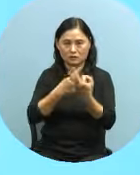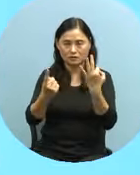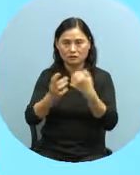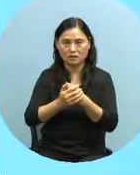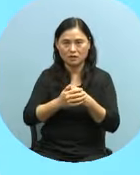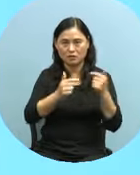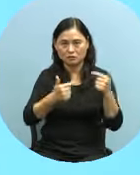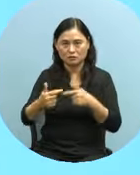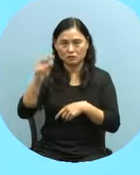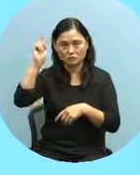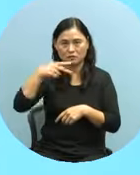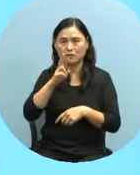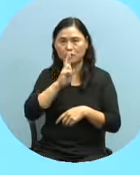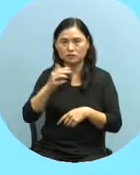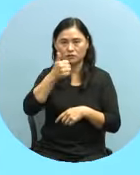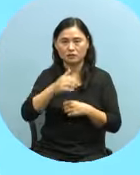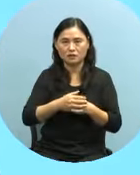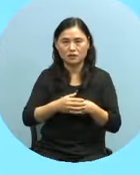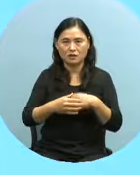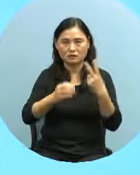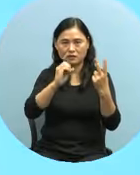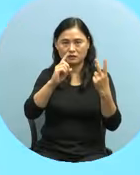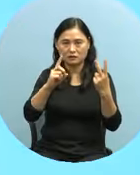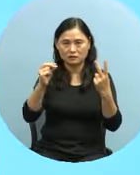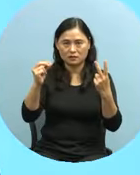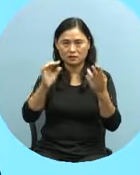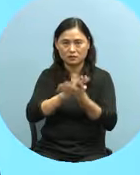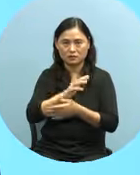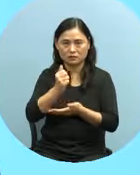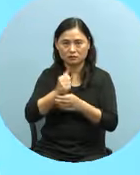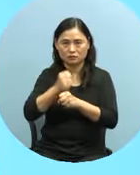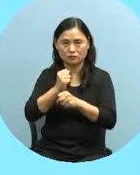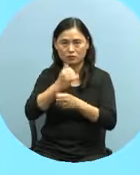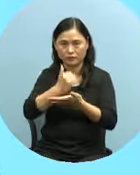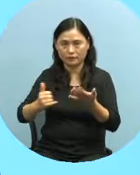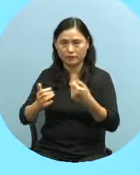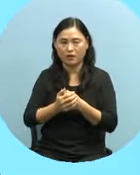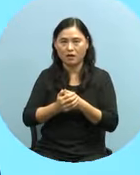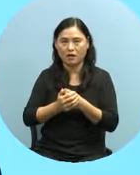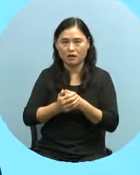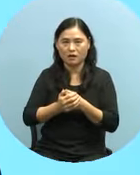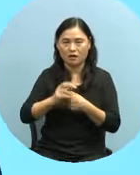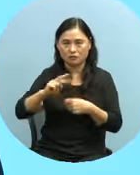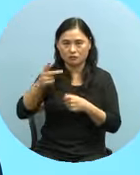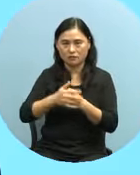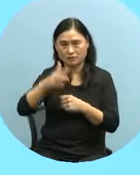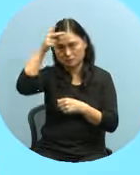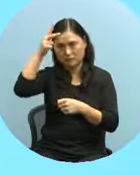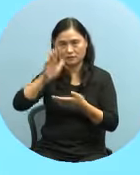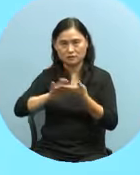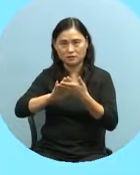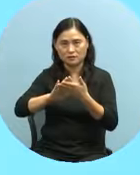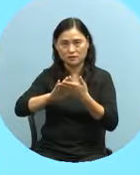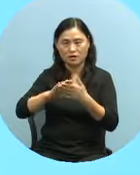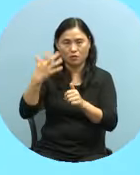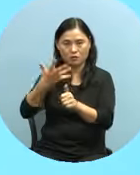年，到常任秘書長，並且在2017年辭職離開公務員隊伍，轉任政